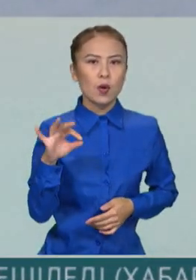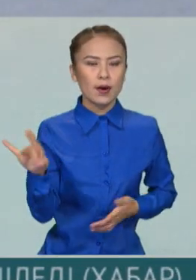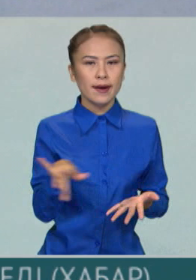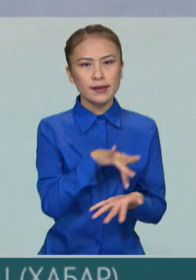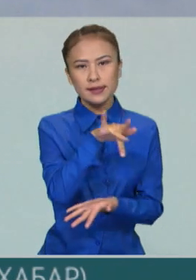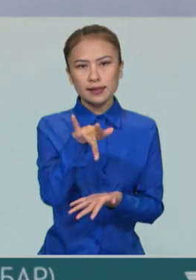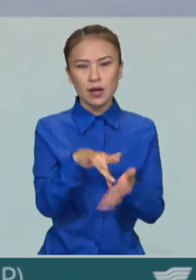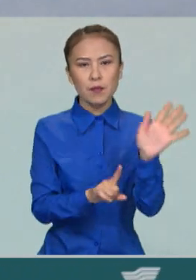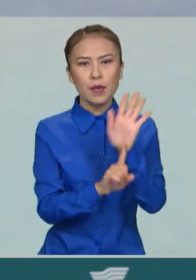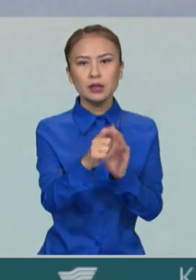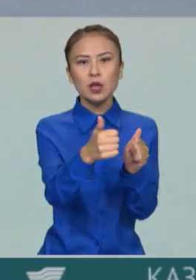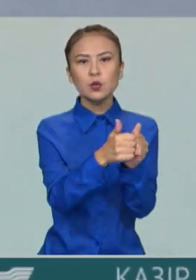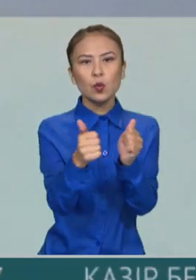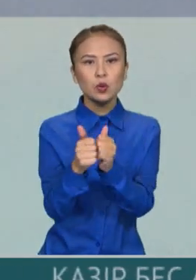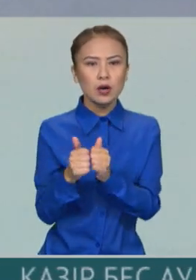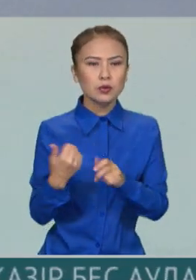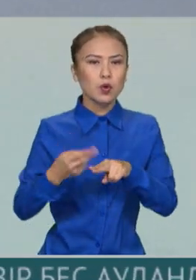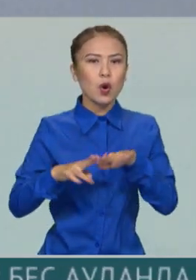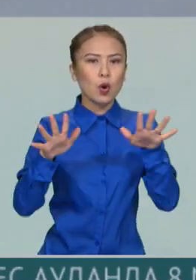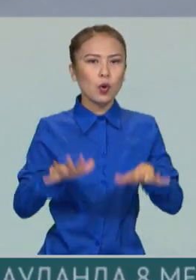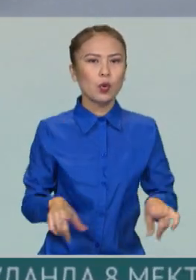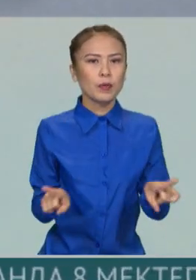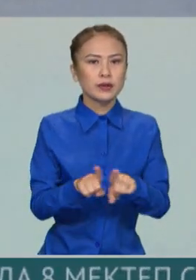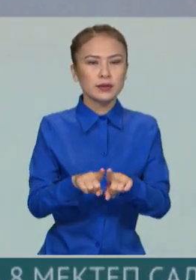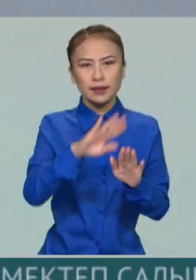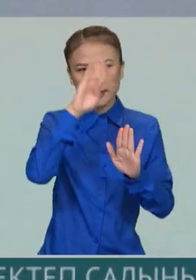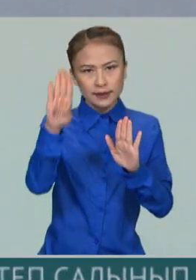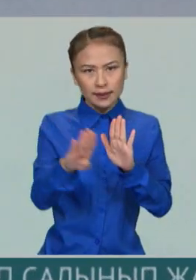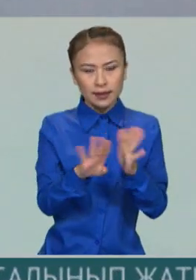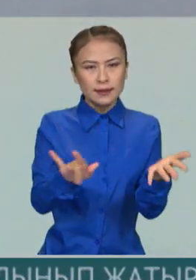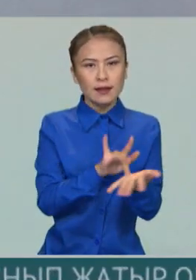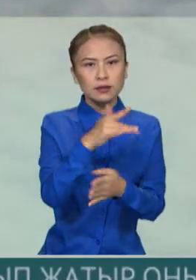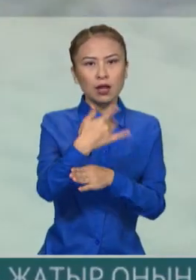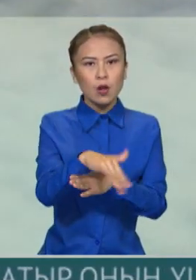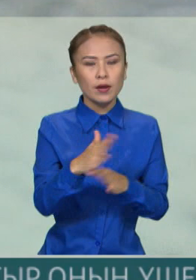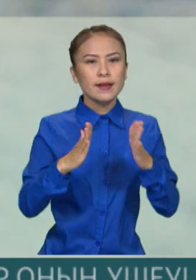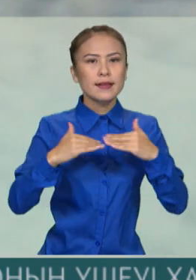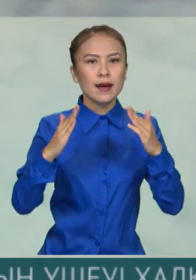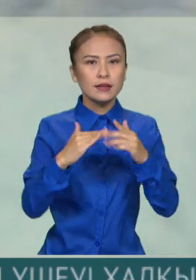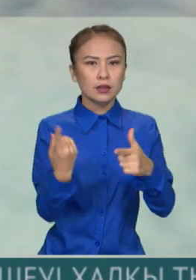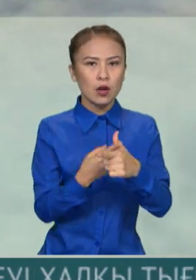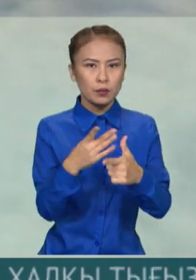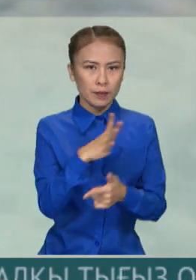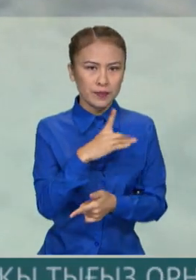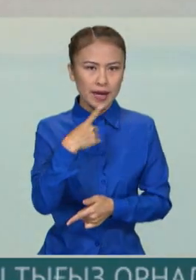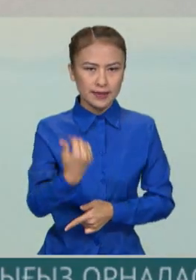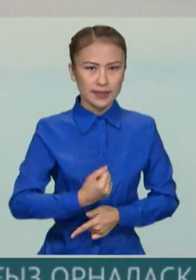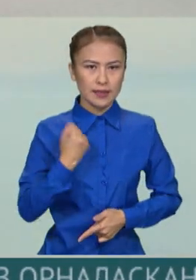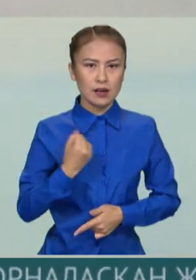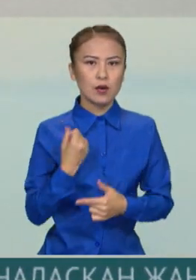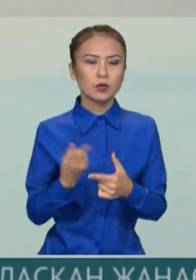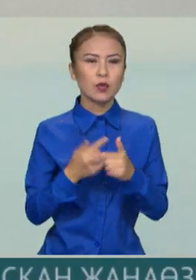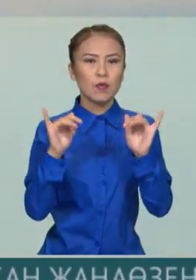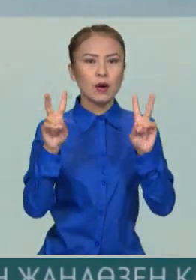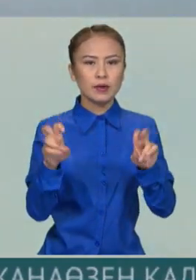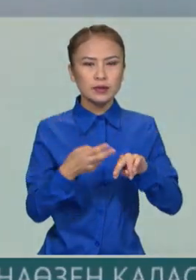Дейр-эз-Зор қаласы маңындағы содырлардың басқару пункті, қару-жарақ қоймасы және далалық лагерлері талқандалды. Әскерилердің айтуынша,